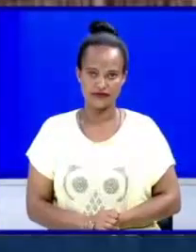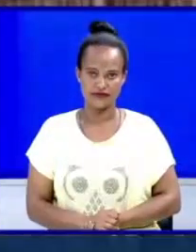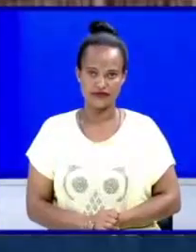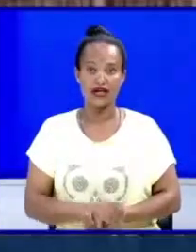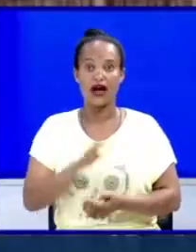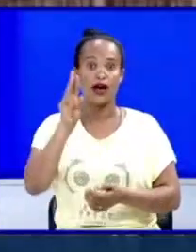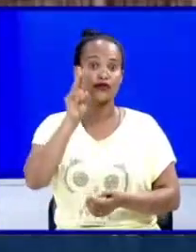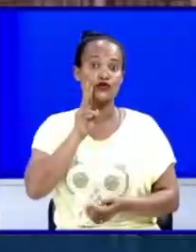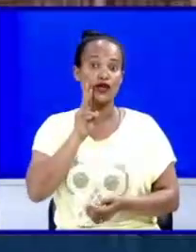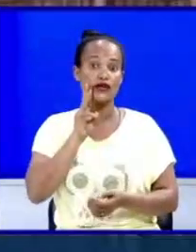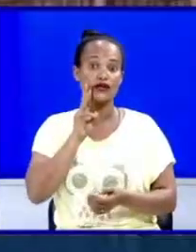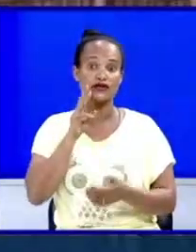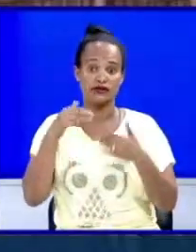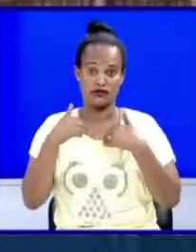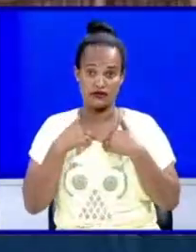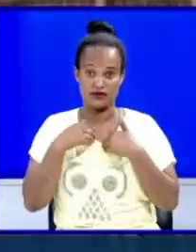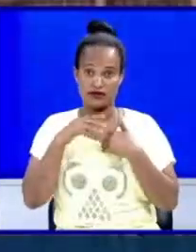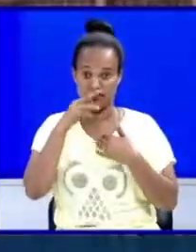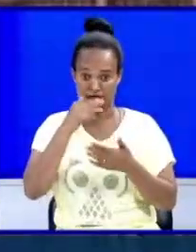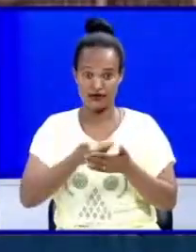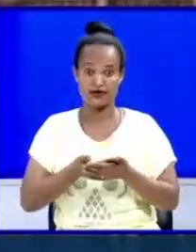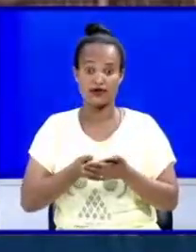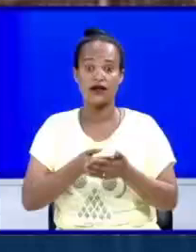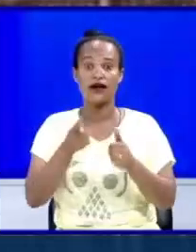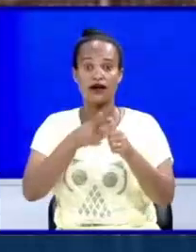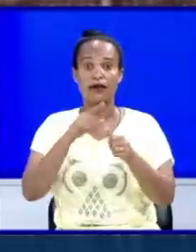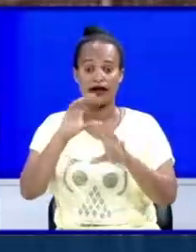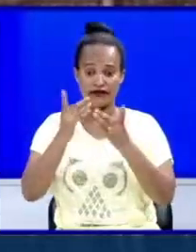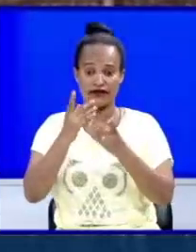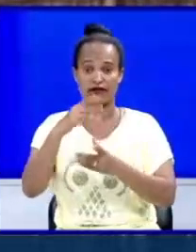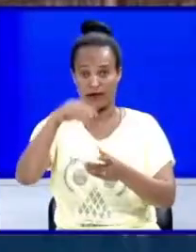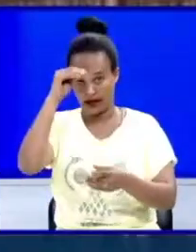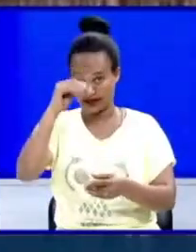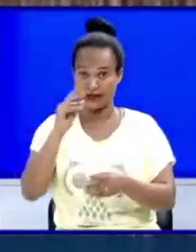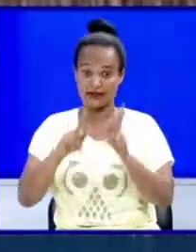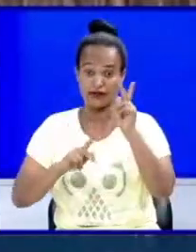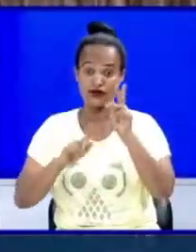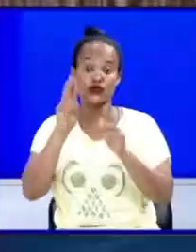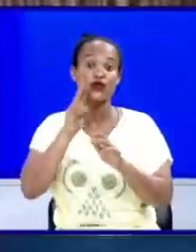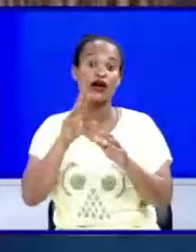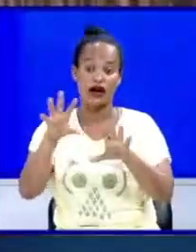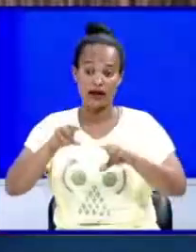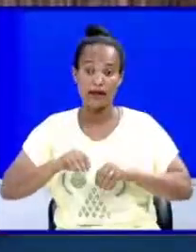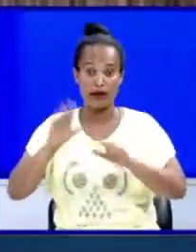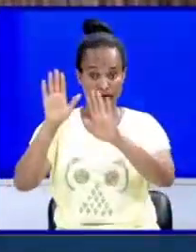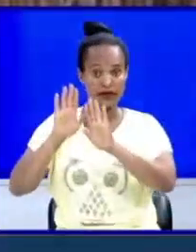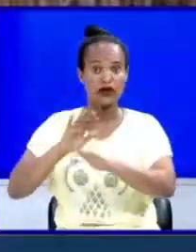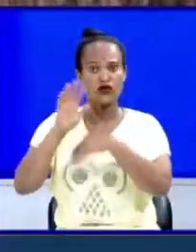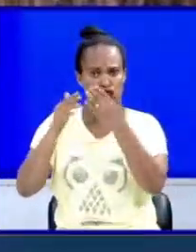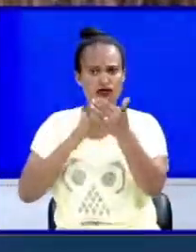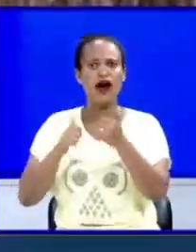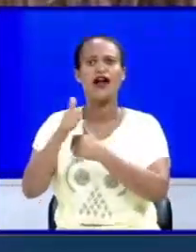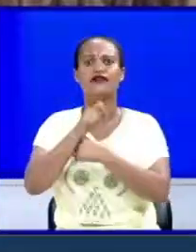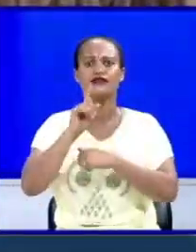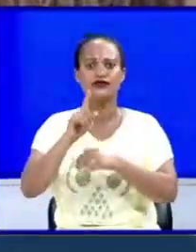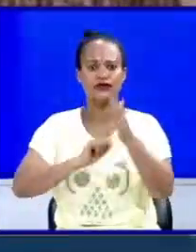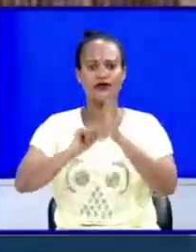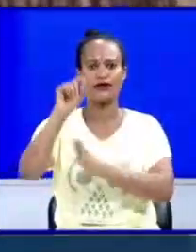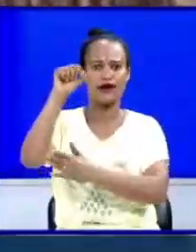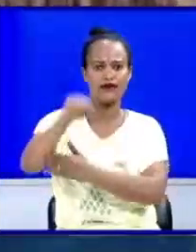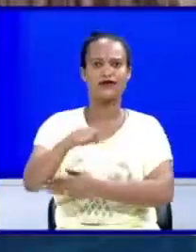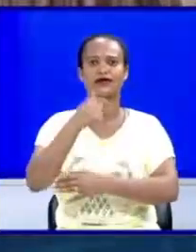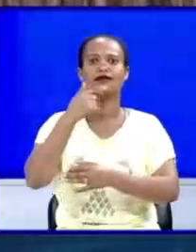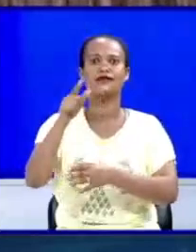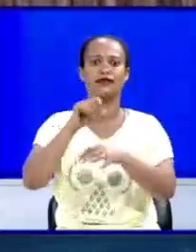ኣብ ሱዳን ተዓቂባ ትርከብ ዕሸል ተምሃሪት ቀዳማይ ክፍሊ ህዝቢ ሱዳን ዝተገበረላ ኣቀባብላ ብምንኣድ ኩሉ ክሓልፍ እዩ ትግራይ ትስዕርያ